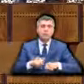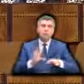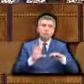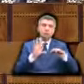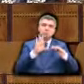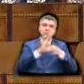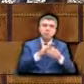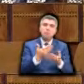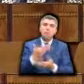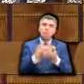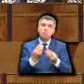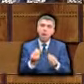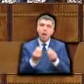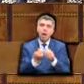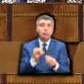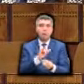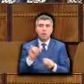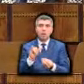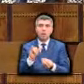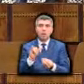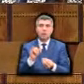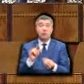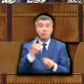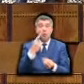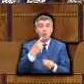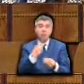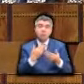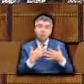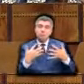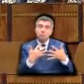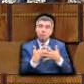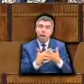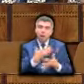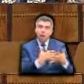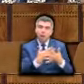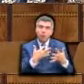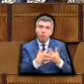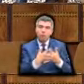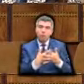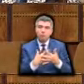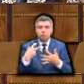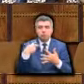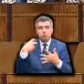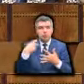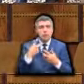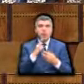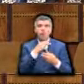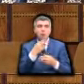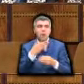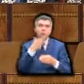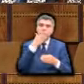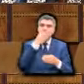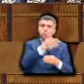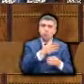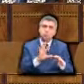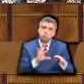الاقتصادية الأخرى كتتحرك. لا، خص مدام رؤية متكاملة مندمجة، خص أيضا الحكومة تكون عندها هذه الرؤية. صحيح